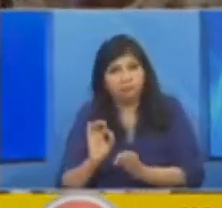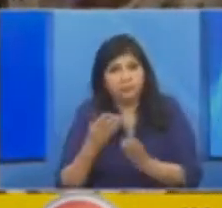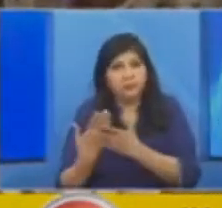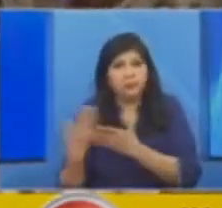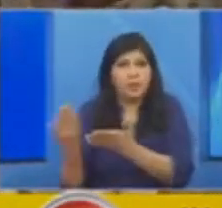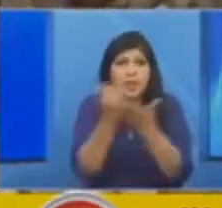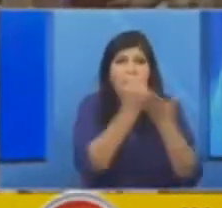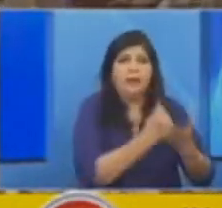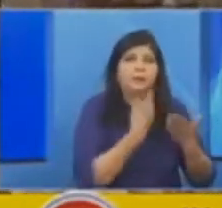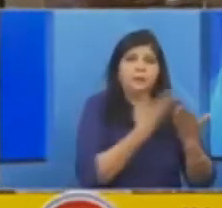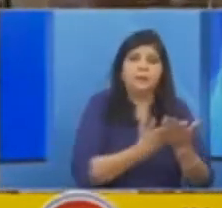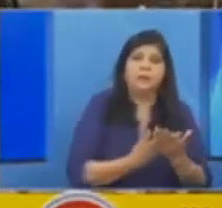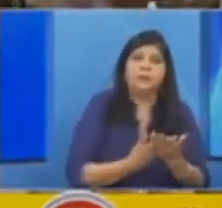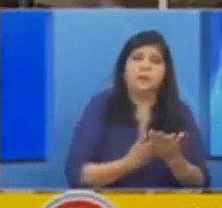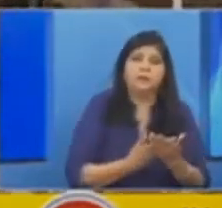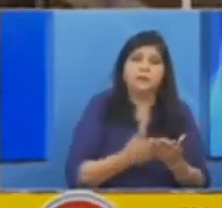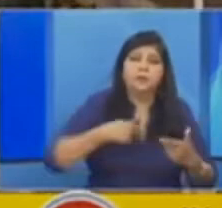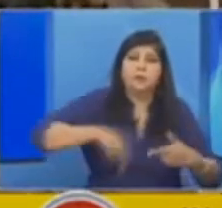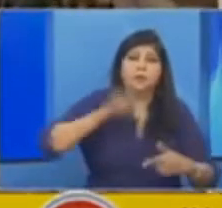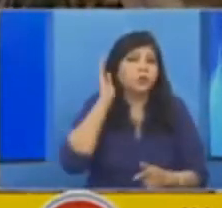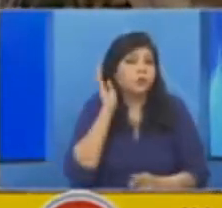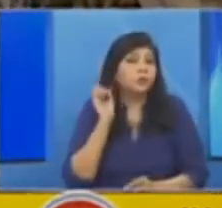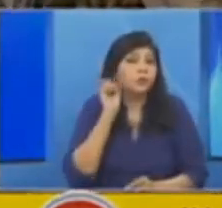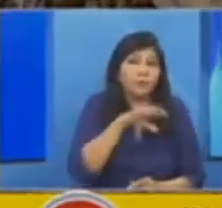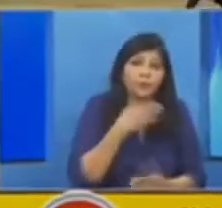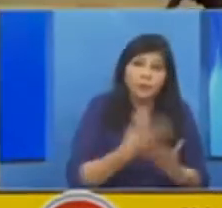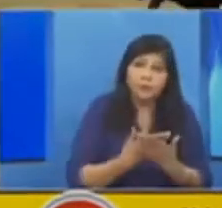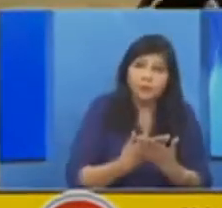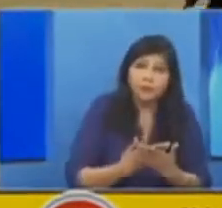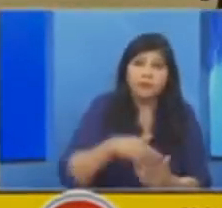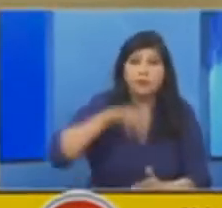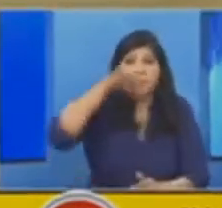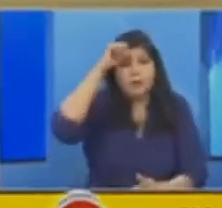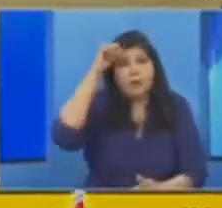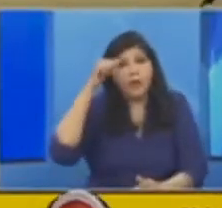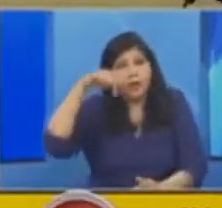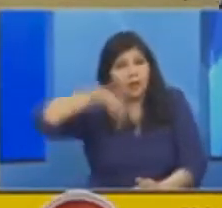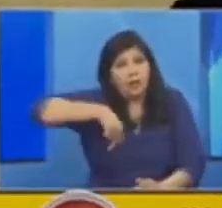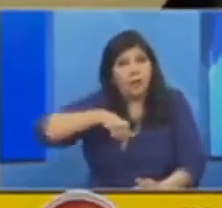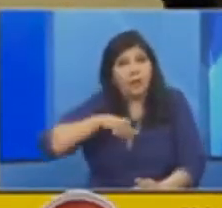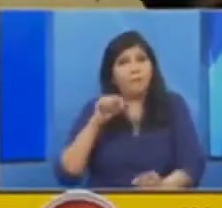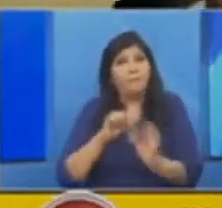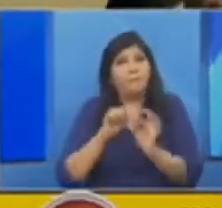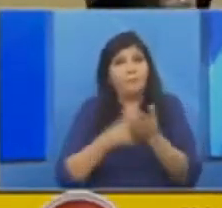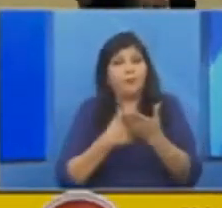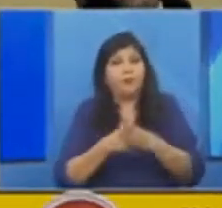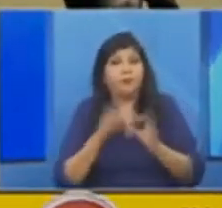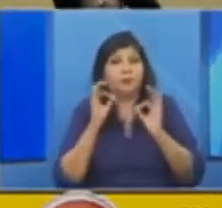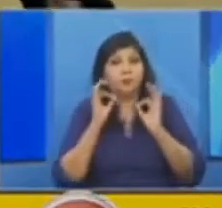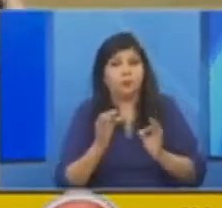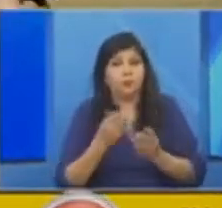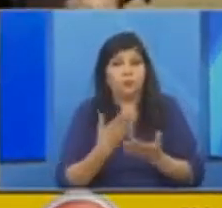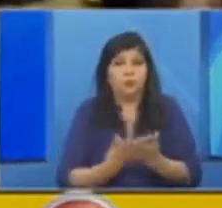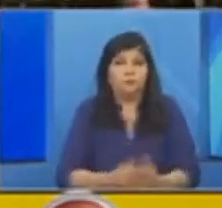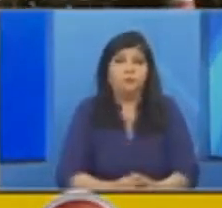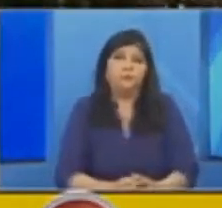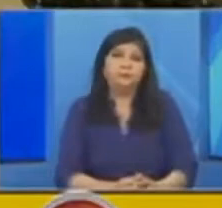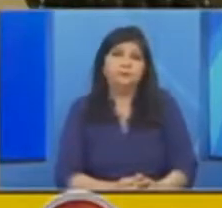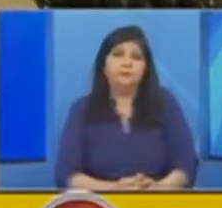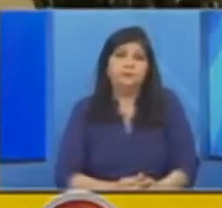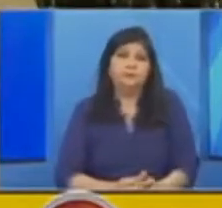साथ्यों मुझे यह भी बताया रहा कि इंडियन ब्रीड के डॉक्स भी बहुत अच्छे होते हैं